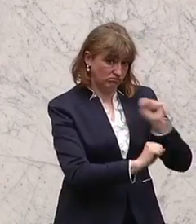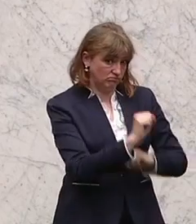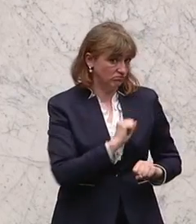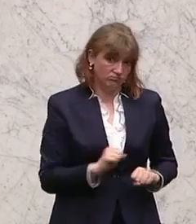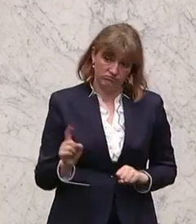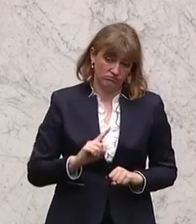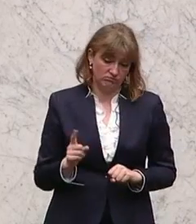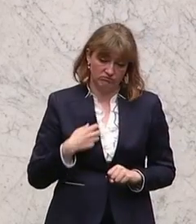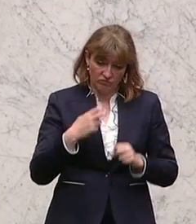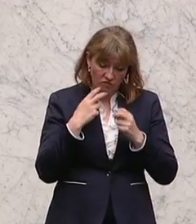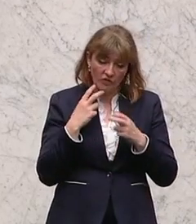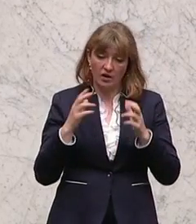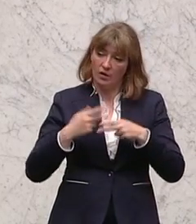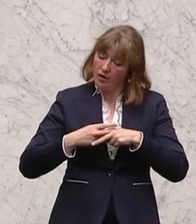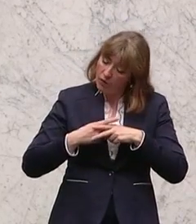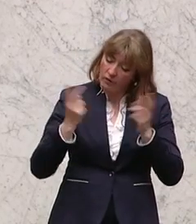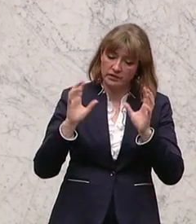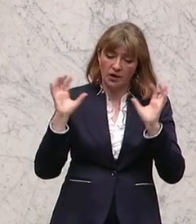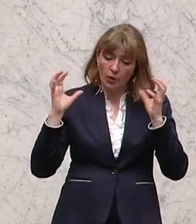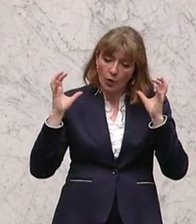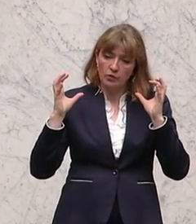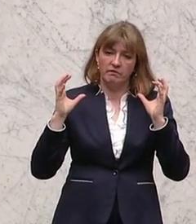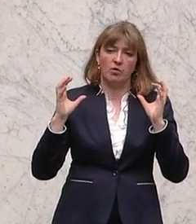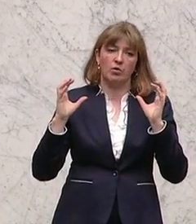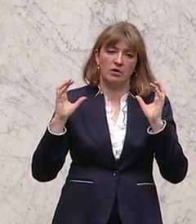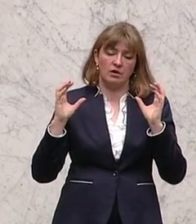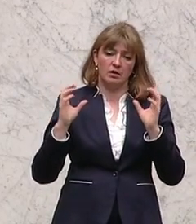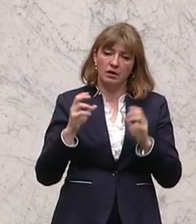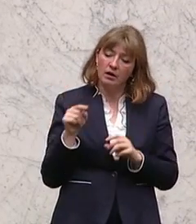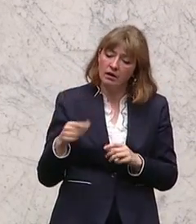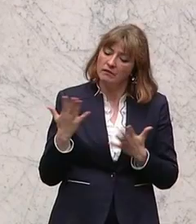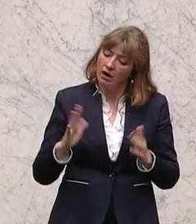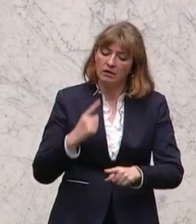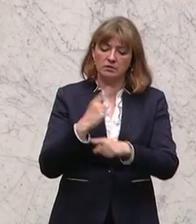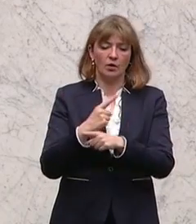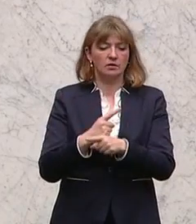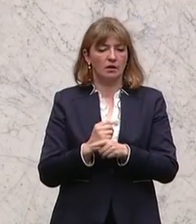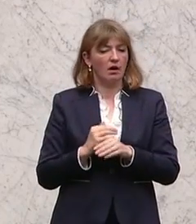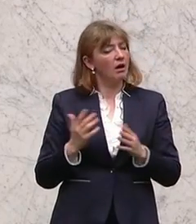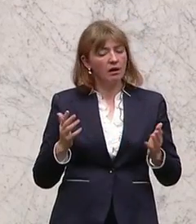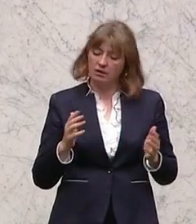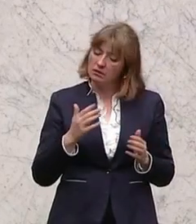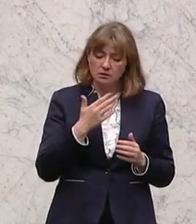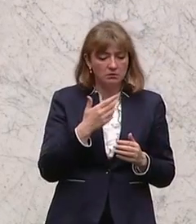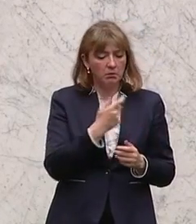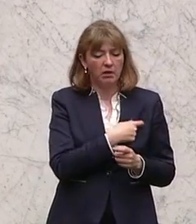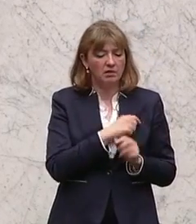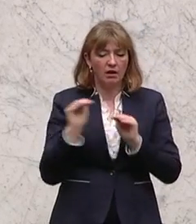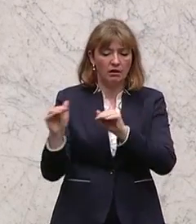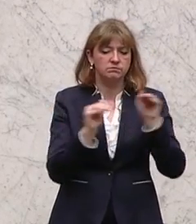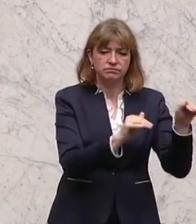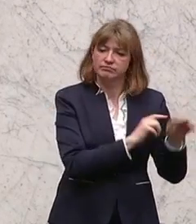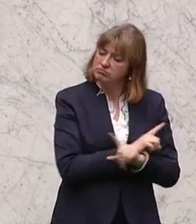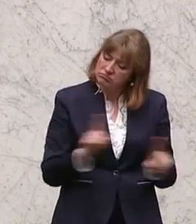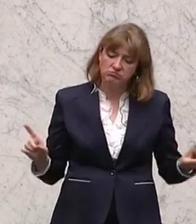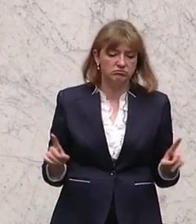wollen einen Rundfunk, einen öffentlich-rechtlichen Rundfunk, der überparteilich, der unparteiisch agiert und der